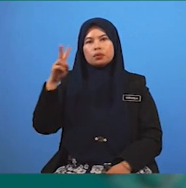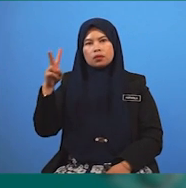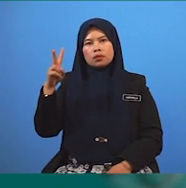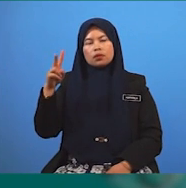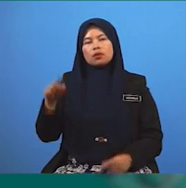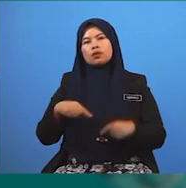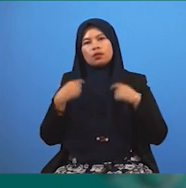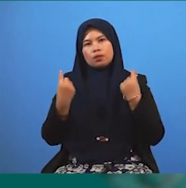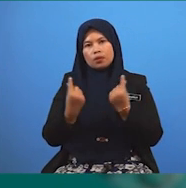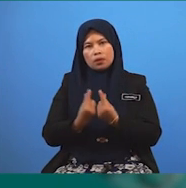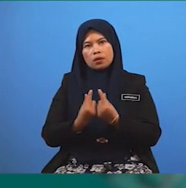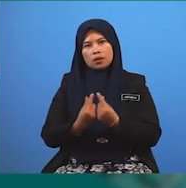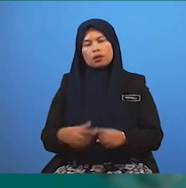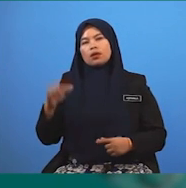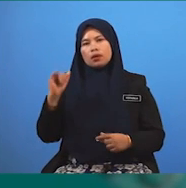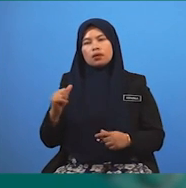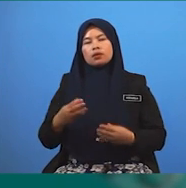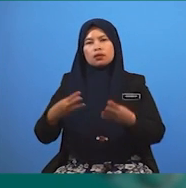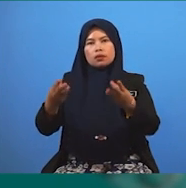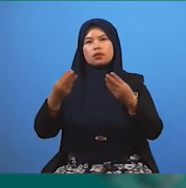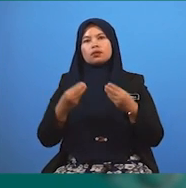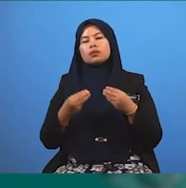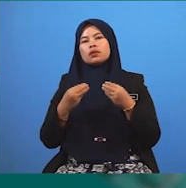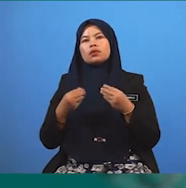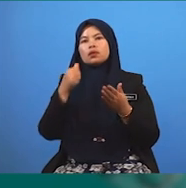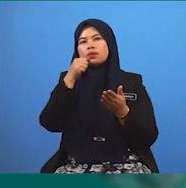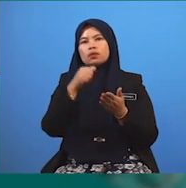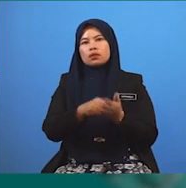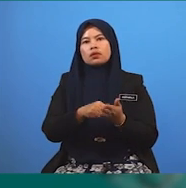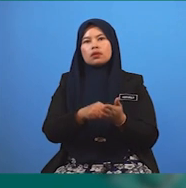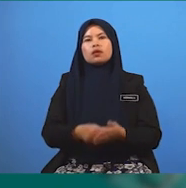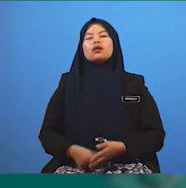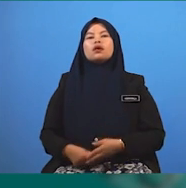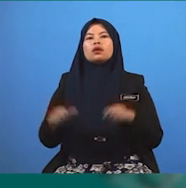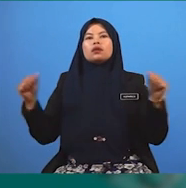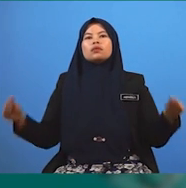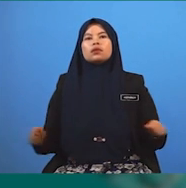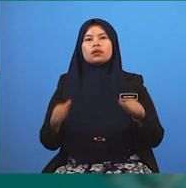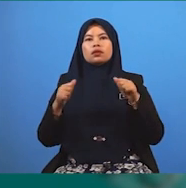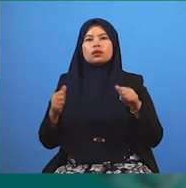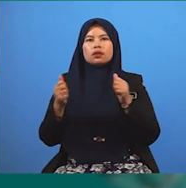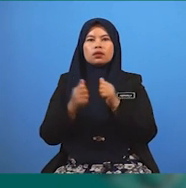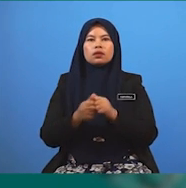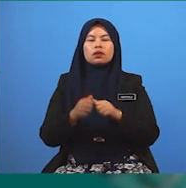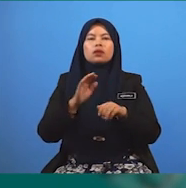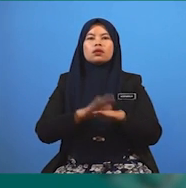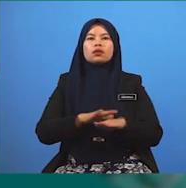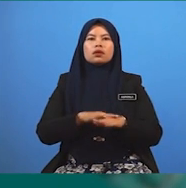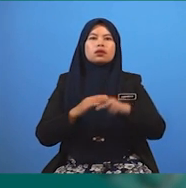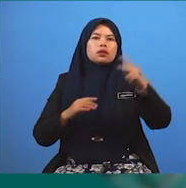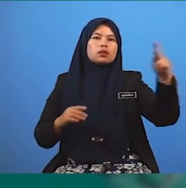iaitu golongan yang menerima suratan amalan dengan tangan kiri dan akan